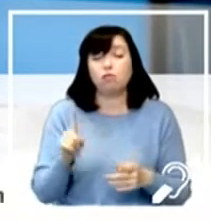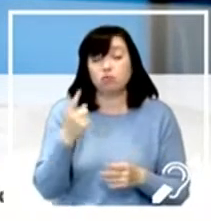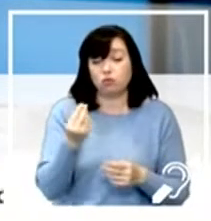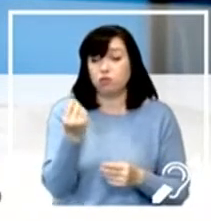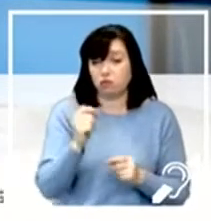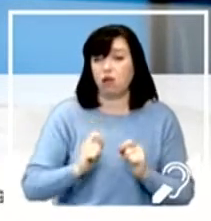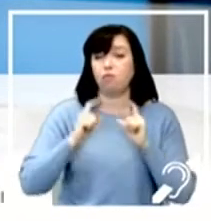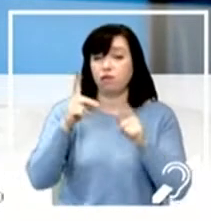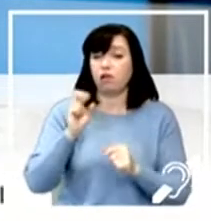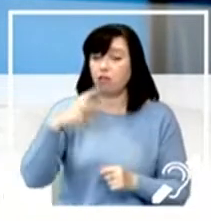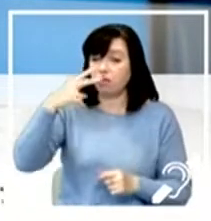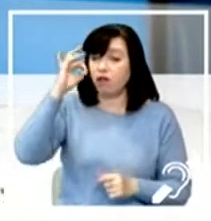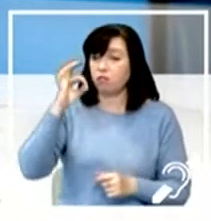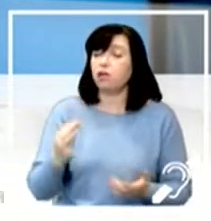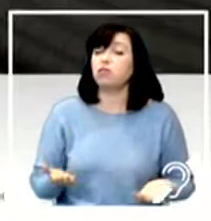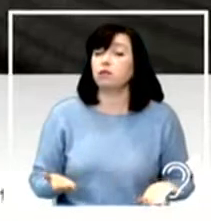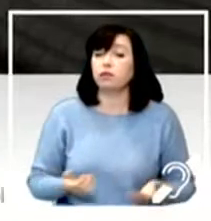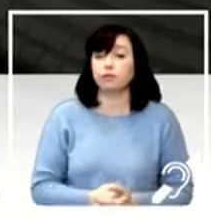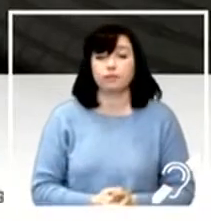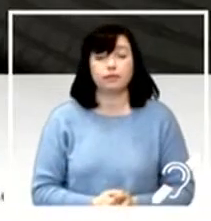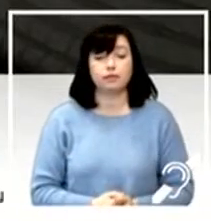tocmai 20%.